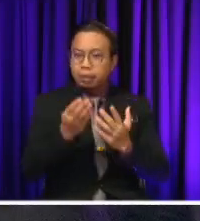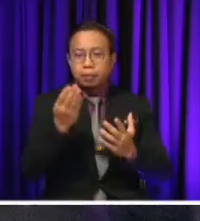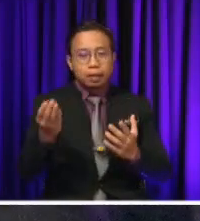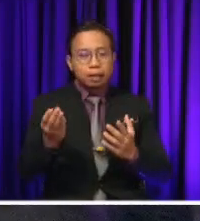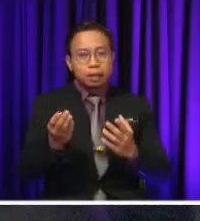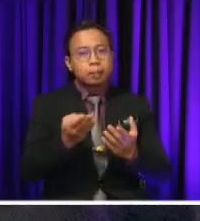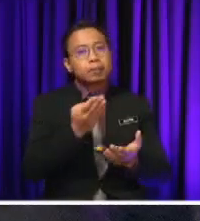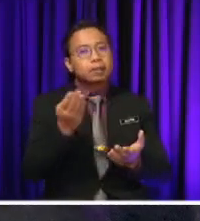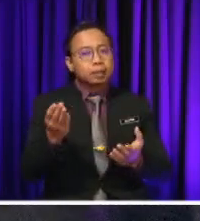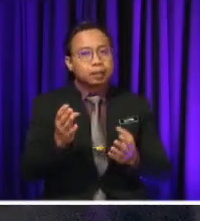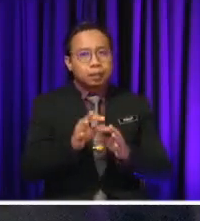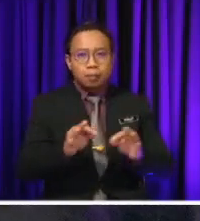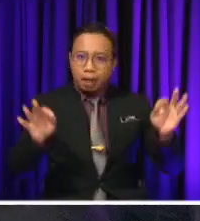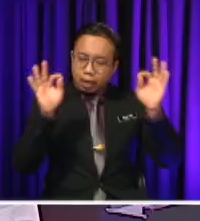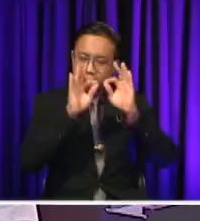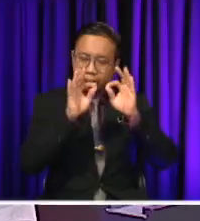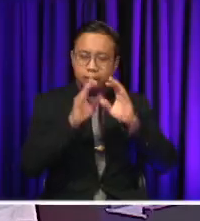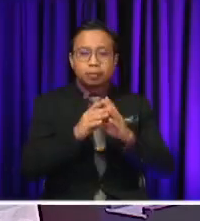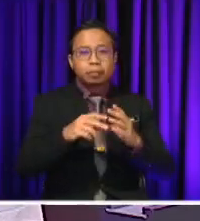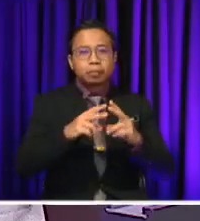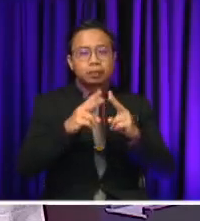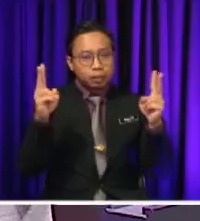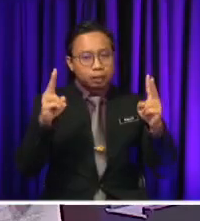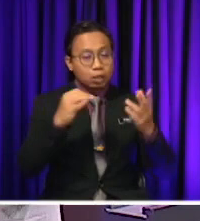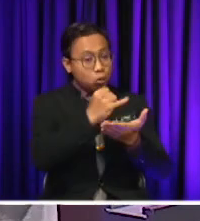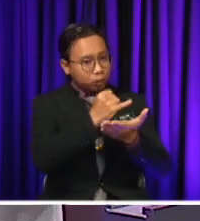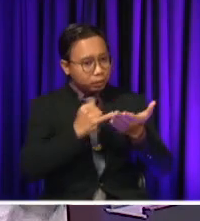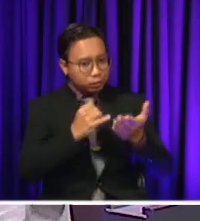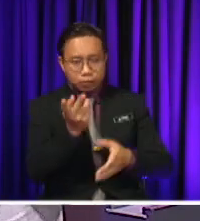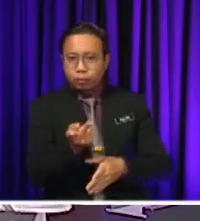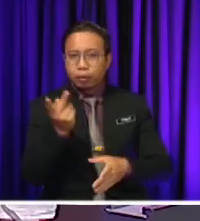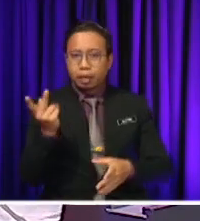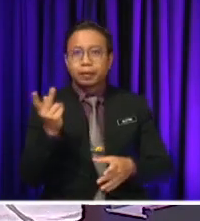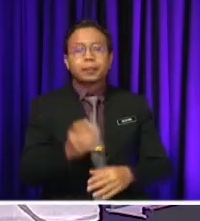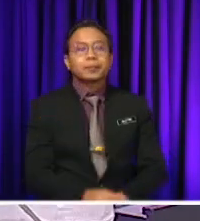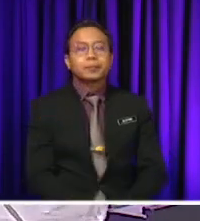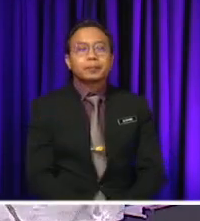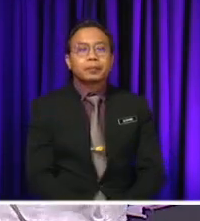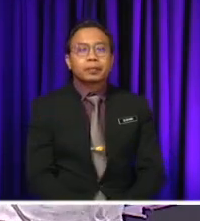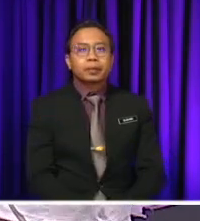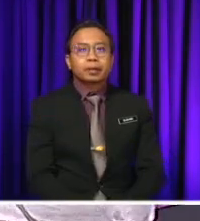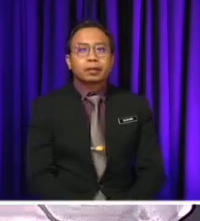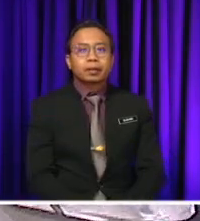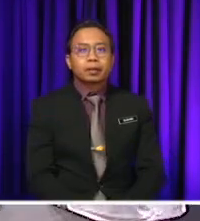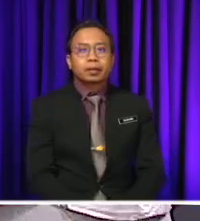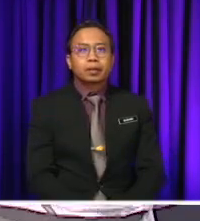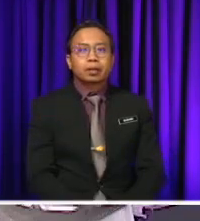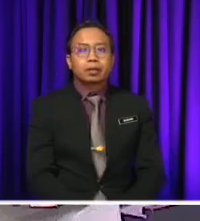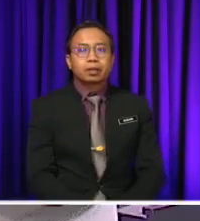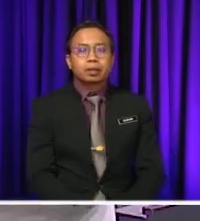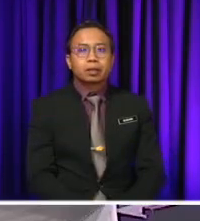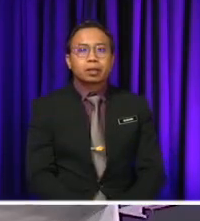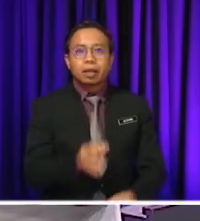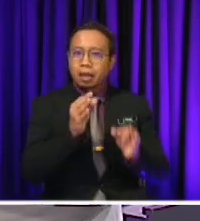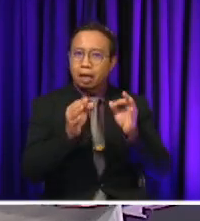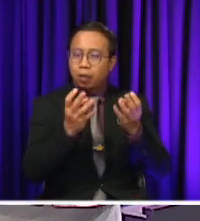ialah lukisan produk Oke baik alright tapi kita kalau